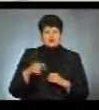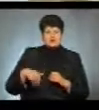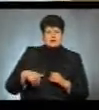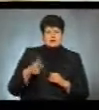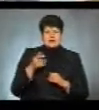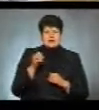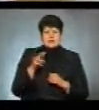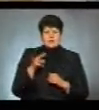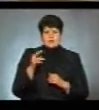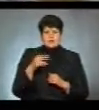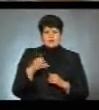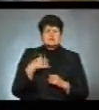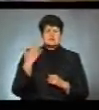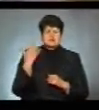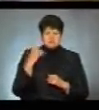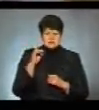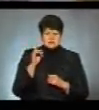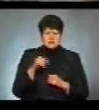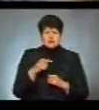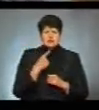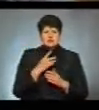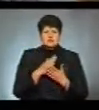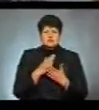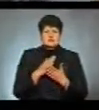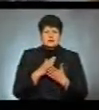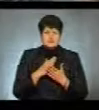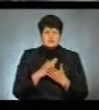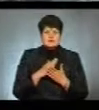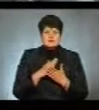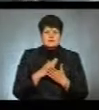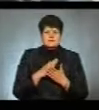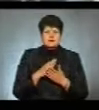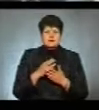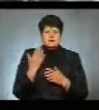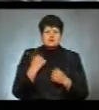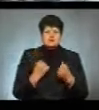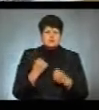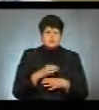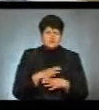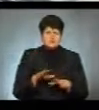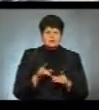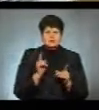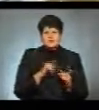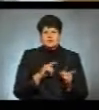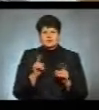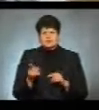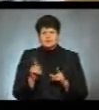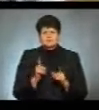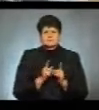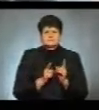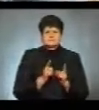Я вже давно його знала, шукаю, що є, що є. Така то шофера не було, то так, щось там.